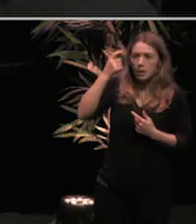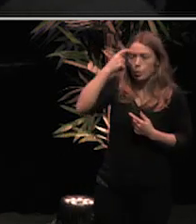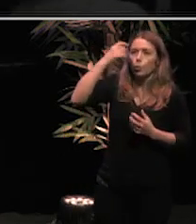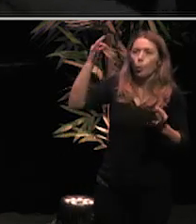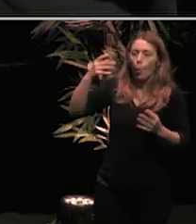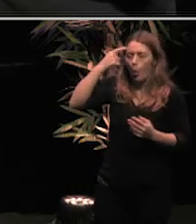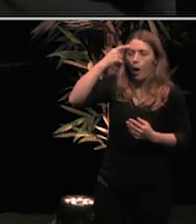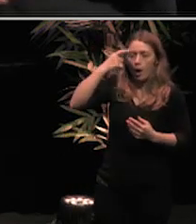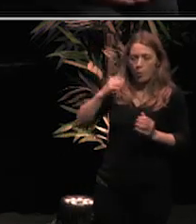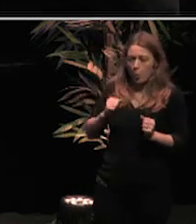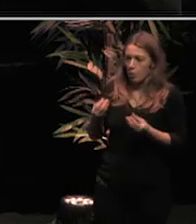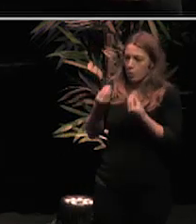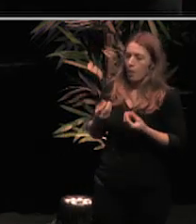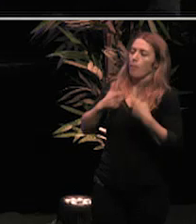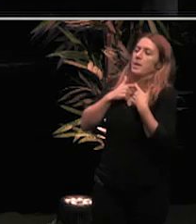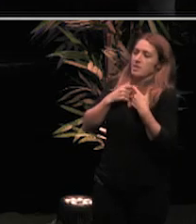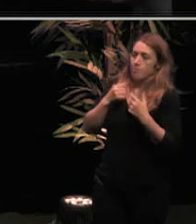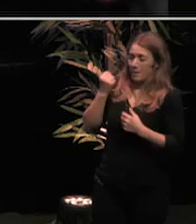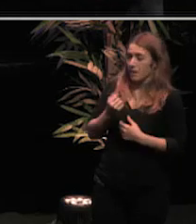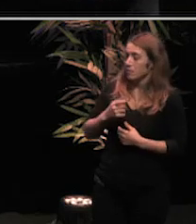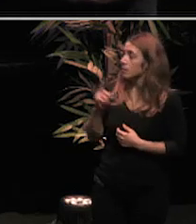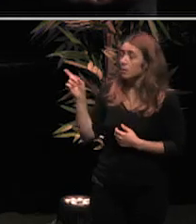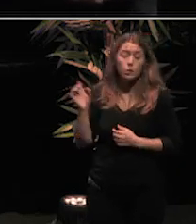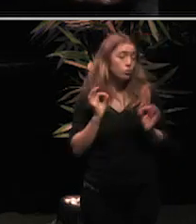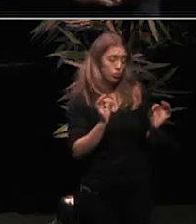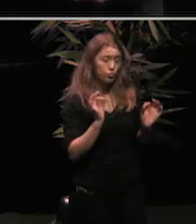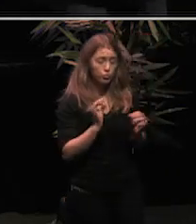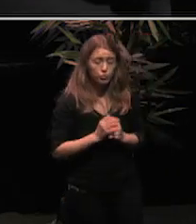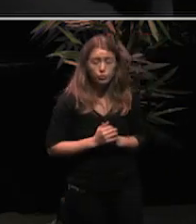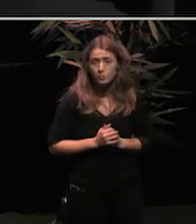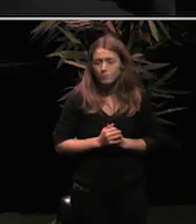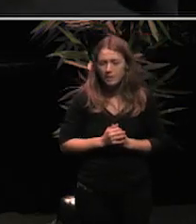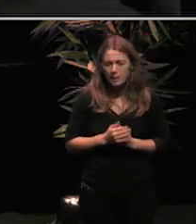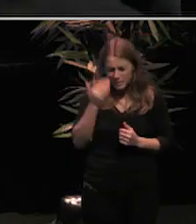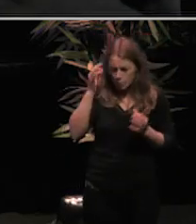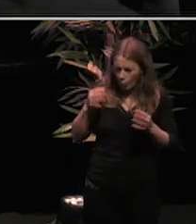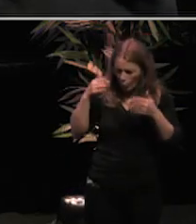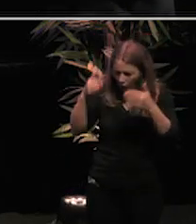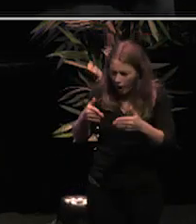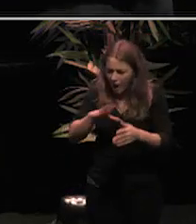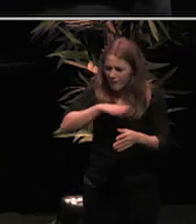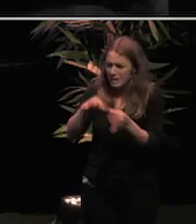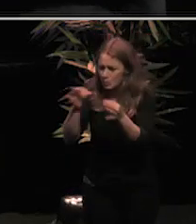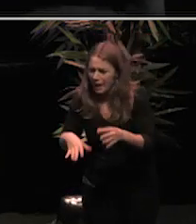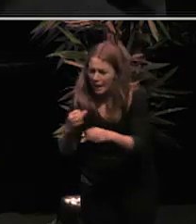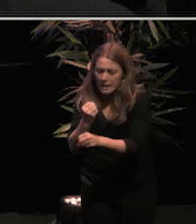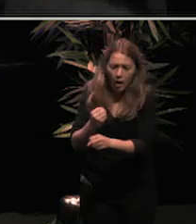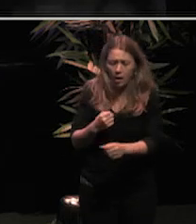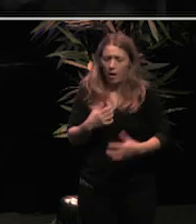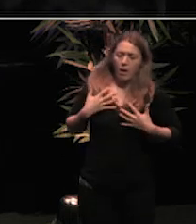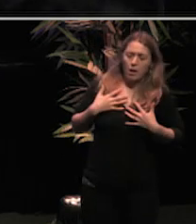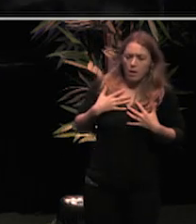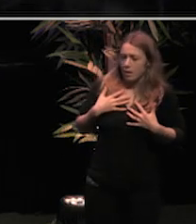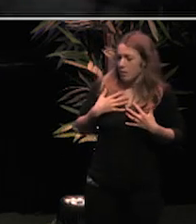c'est effectivement un classique du compétiteur, c'est d'être focalisé sur un résultat. Et à ce